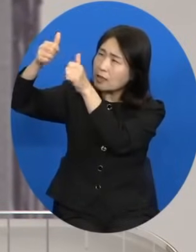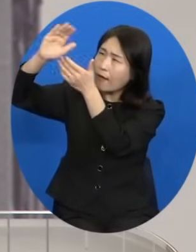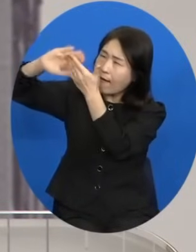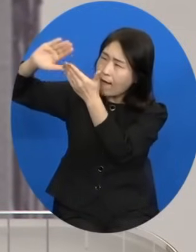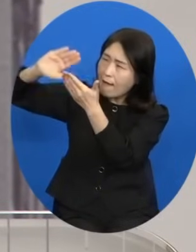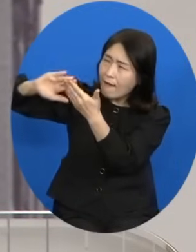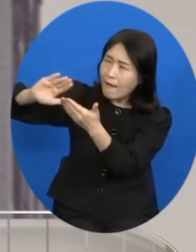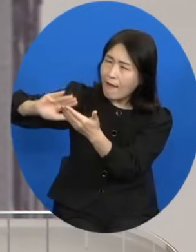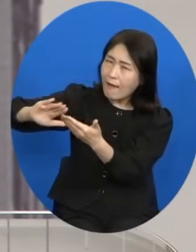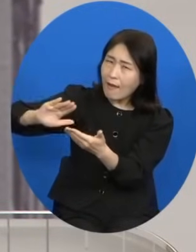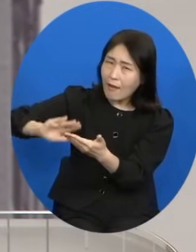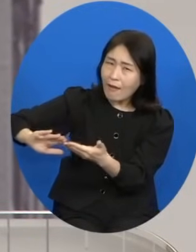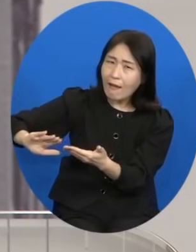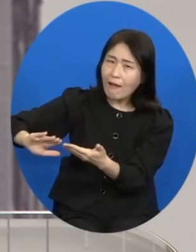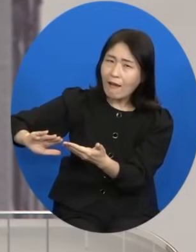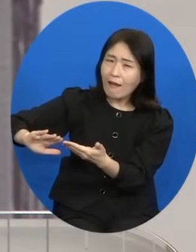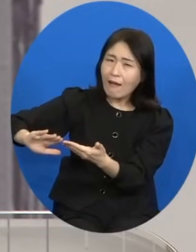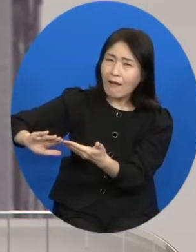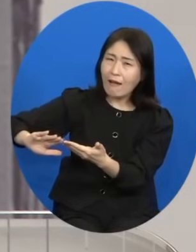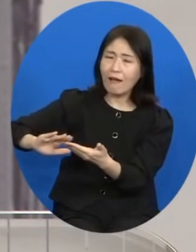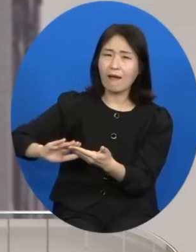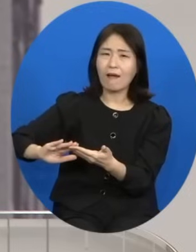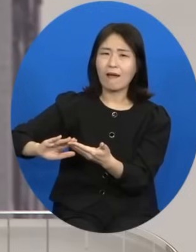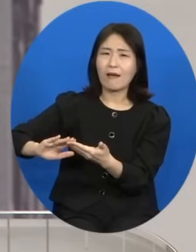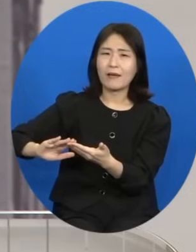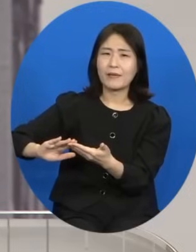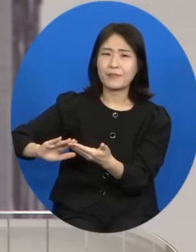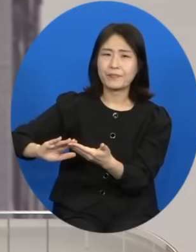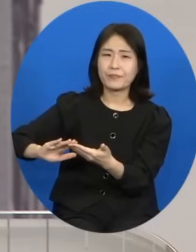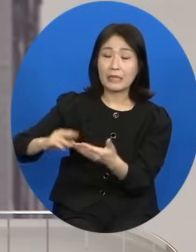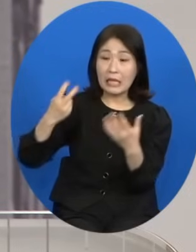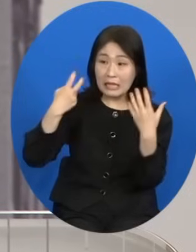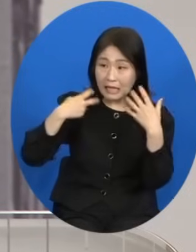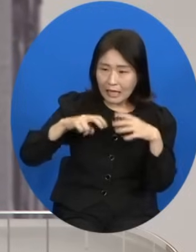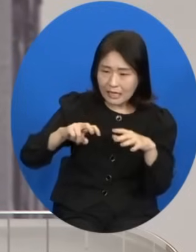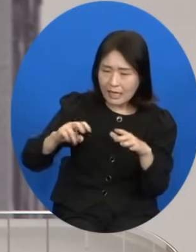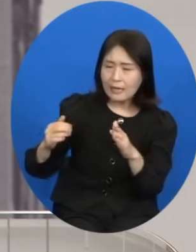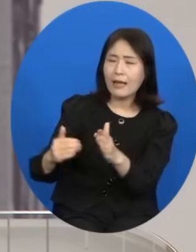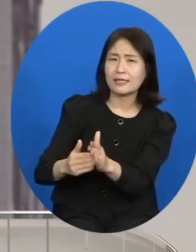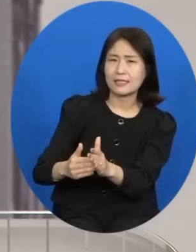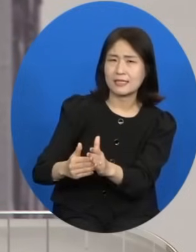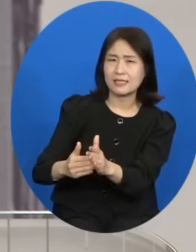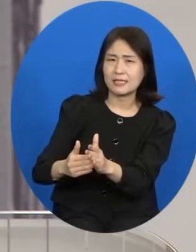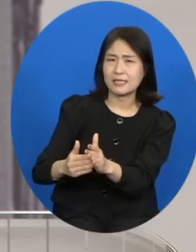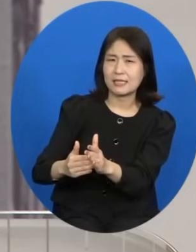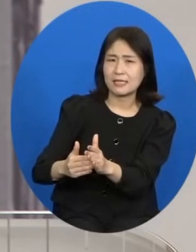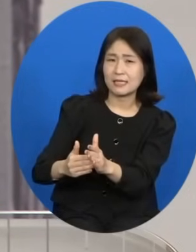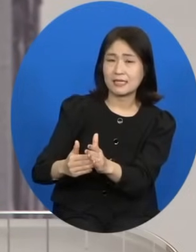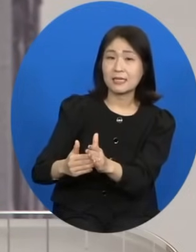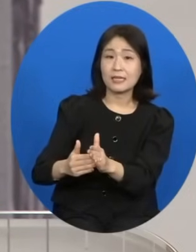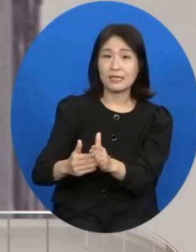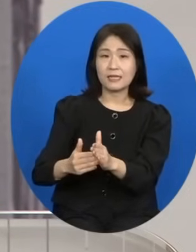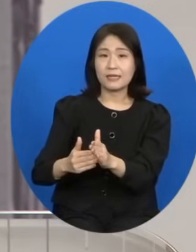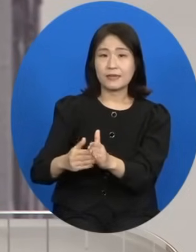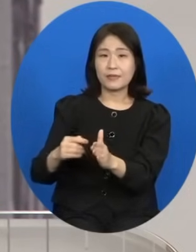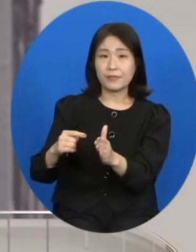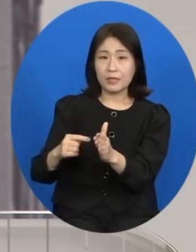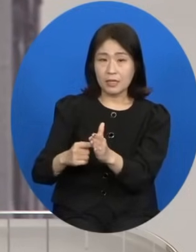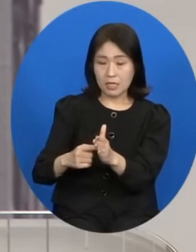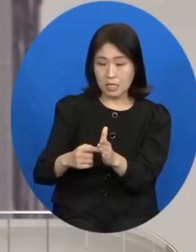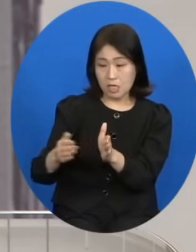요시아 이런 왕들을 걸쳐서 다니엘에게 주어졌어요 근데 다니엘의 그 배턴을 받았을 때 그가 달려